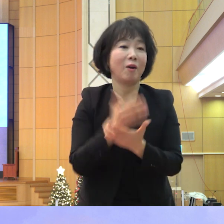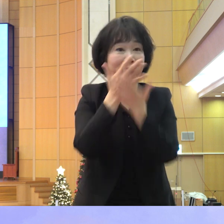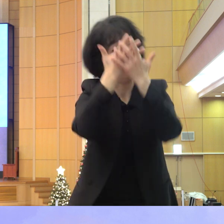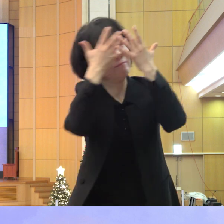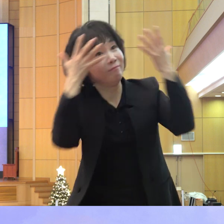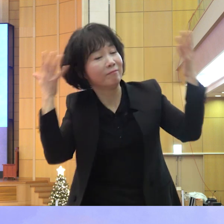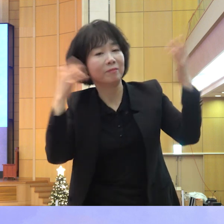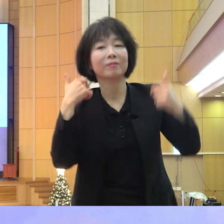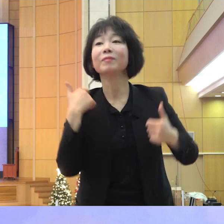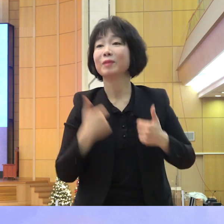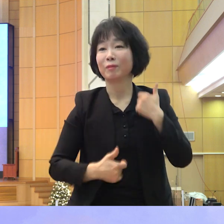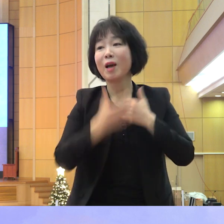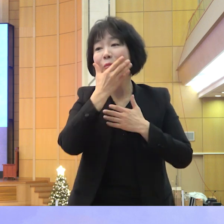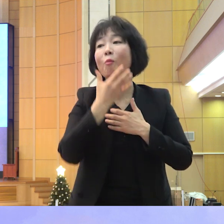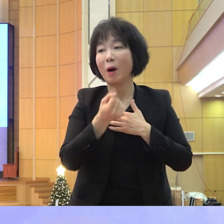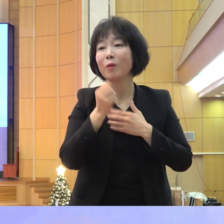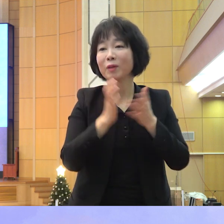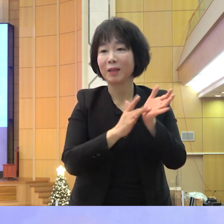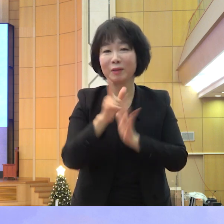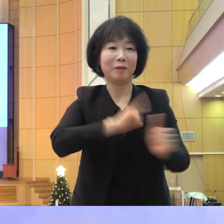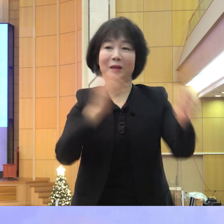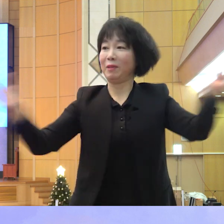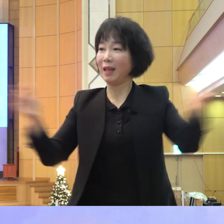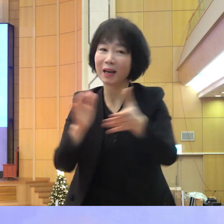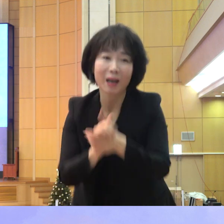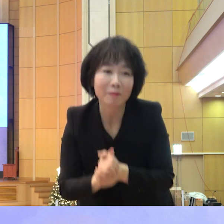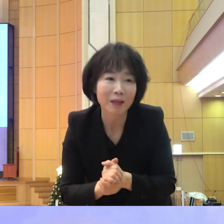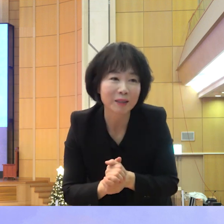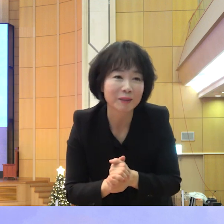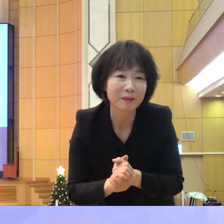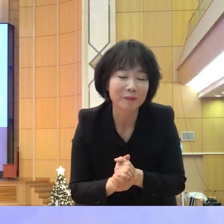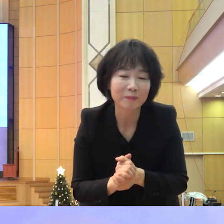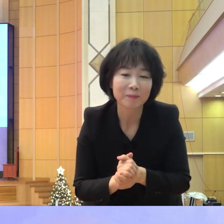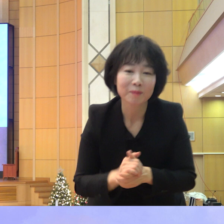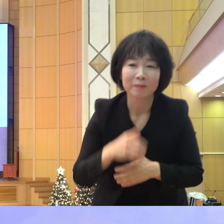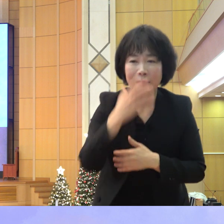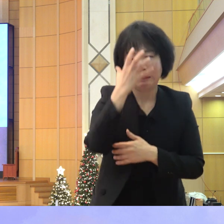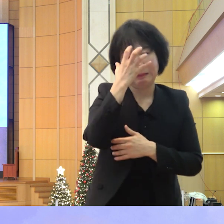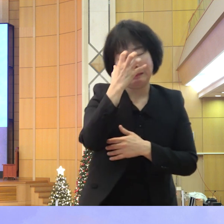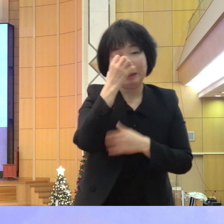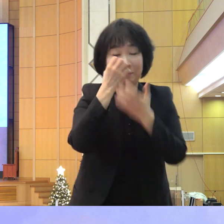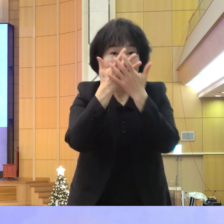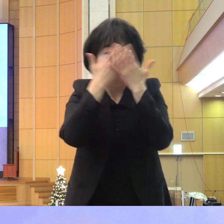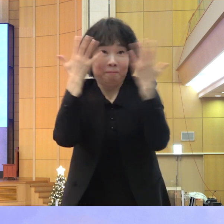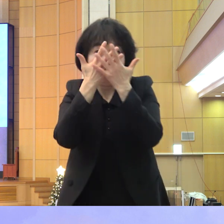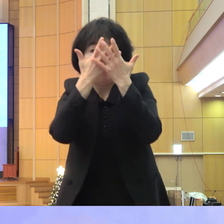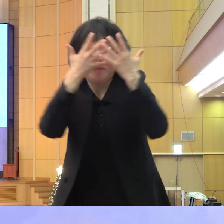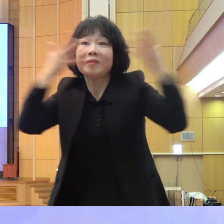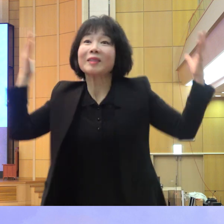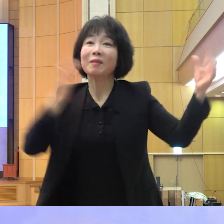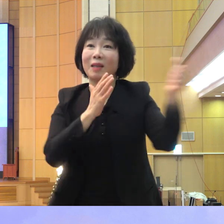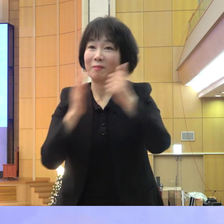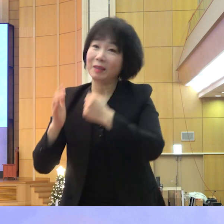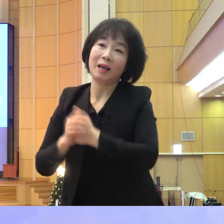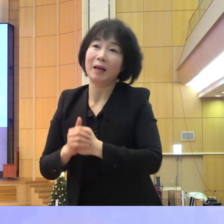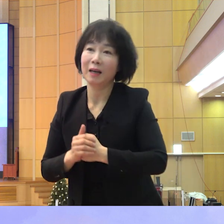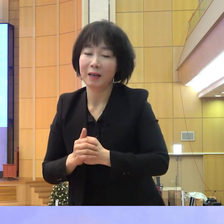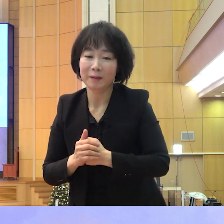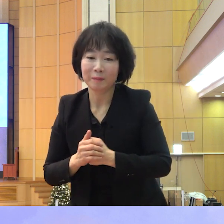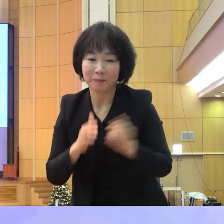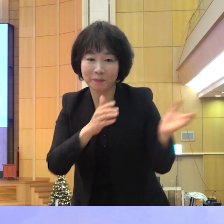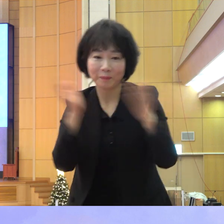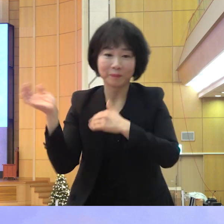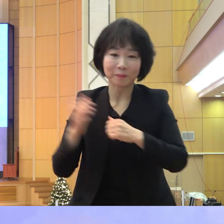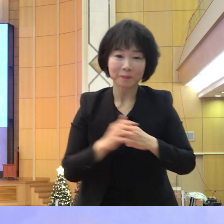얼굴 우거지 상하고 산대요. 우거지는 원래 그렇게 꽉 짜놓는 거예요. 우거지는 근데 얼굴은 확 펴야지. 그렇게 우리처럼 쫙 짜놓는 거 아니야.